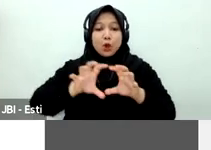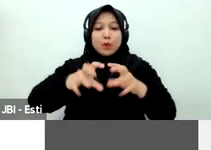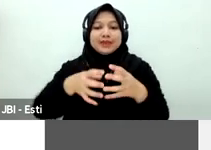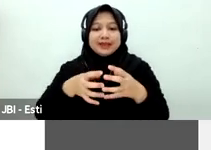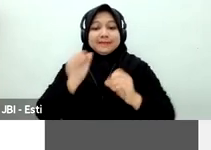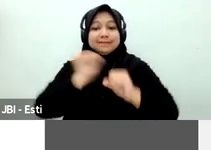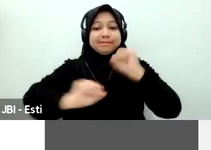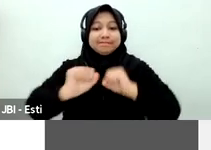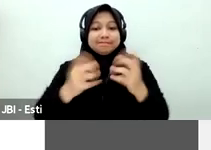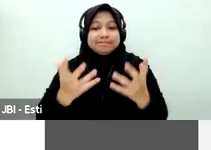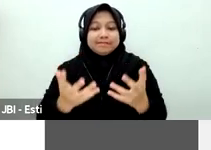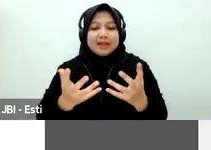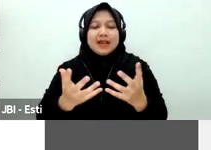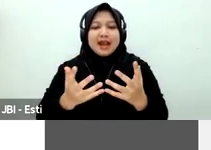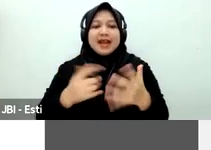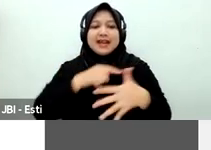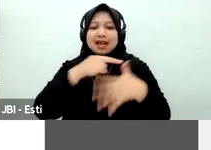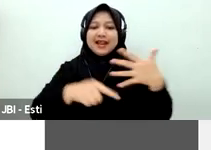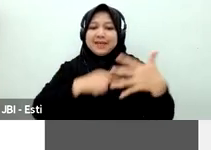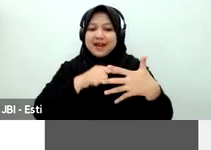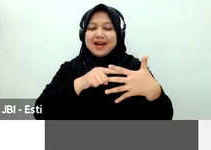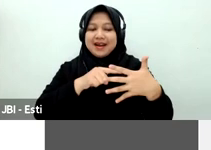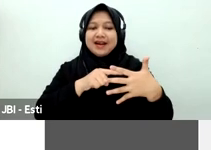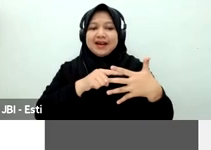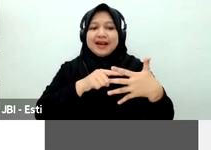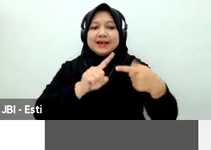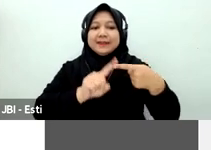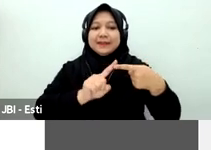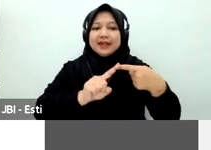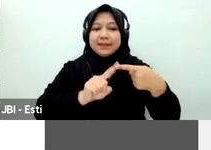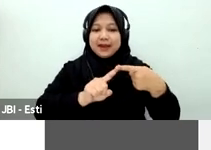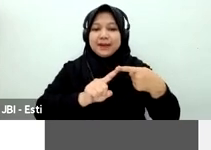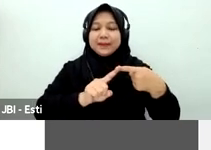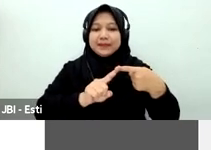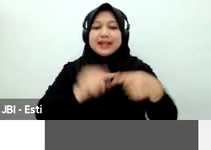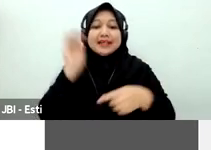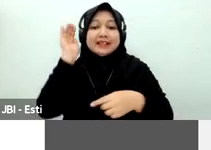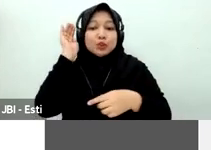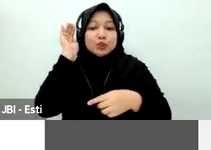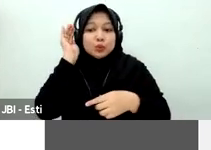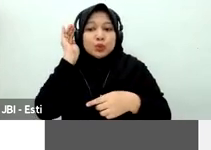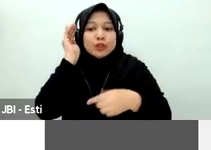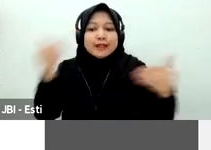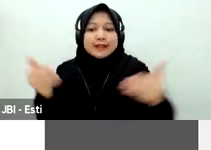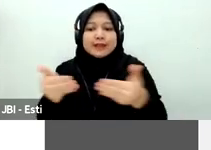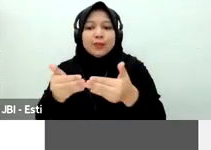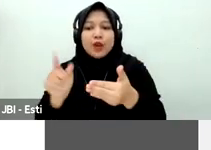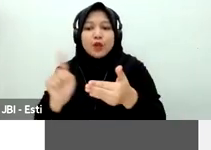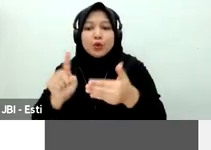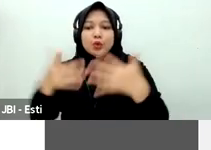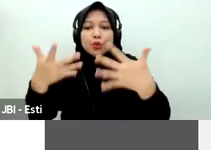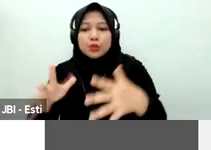adalah lima hal boleh dibilang seperti itu pertama menemukenali isu ini kalau